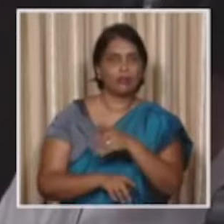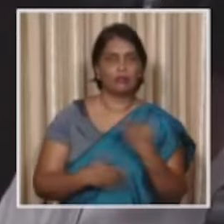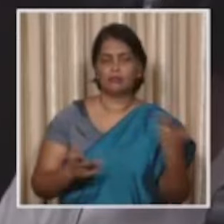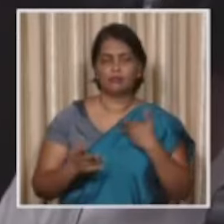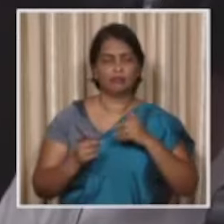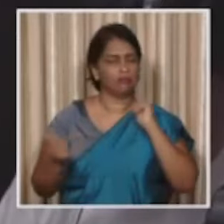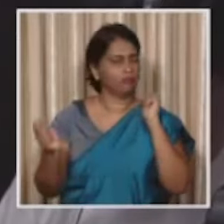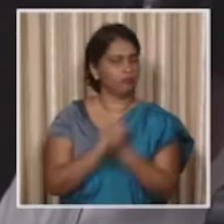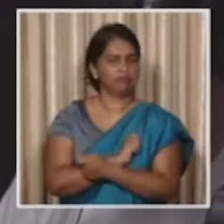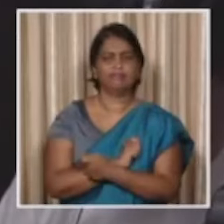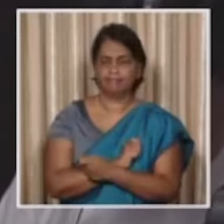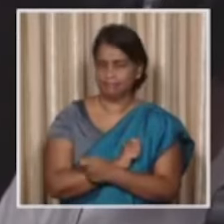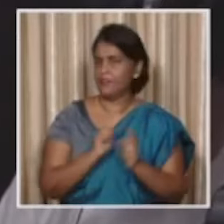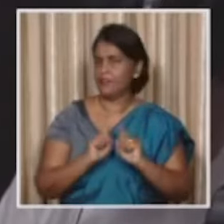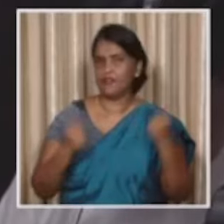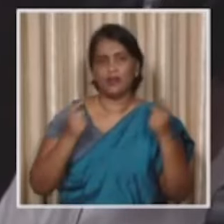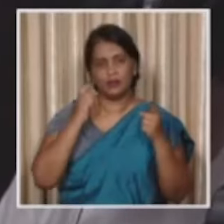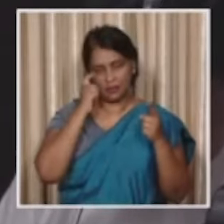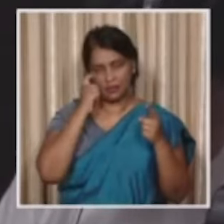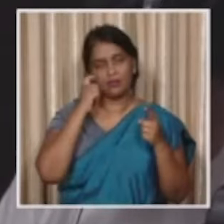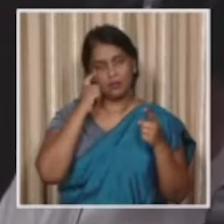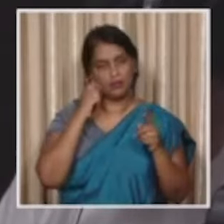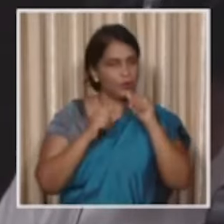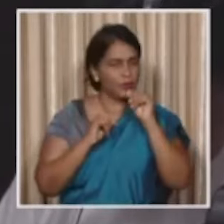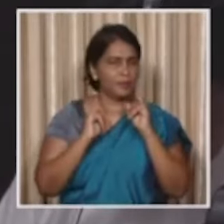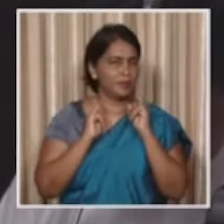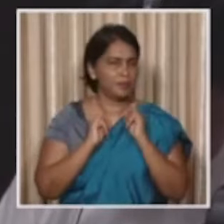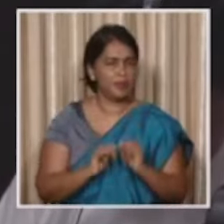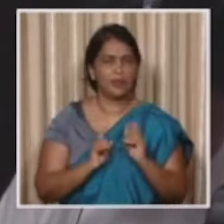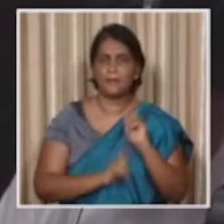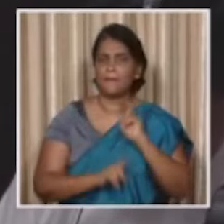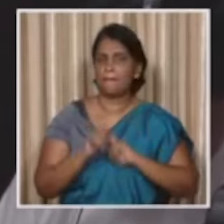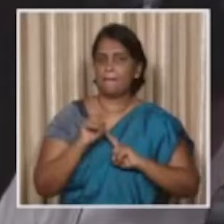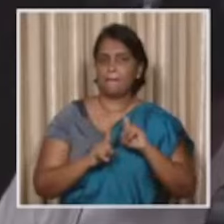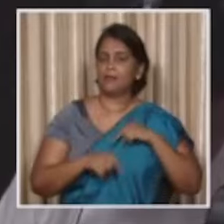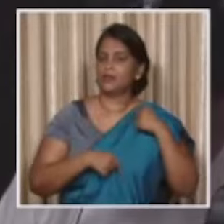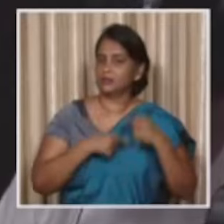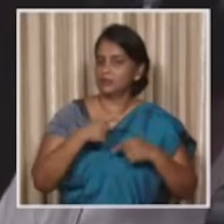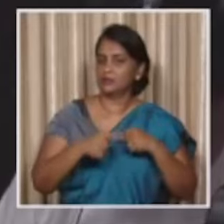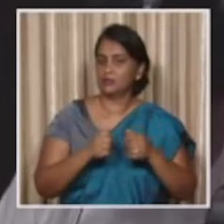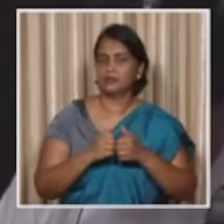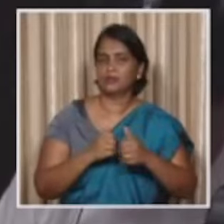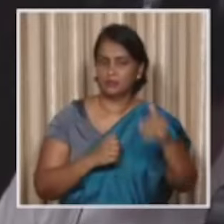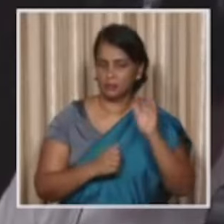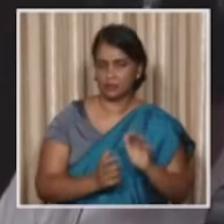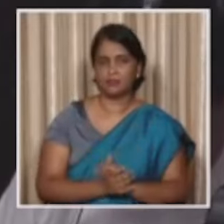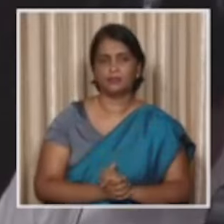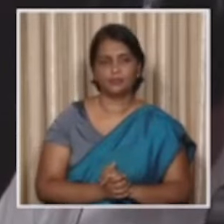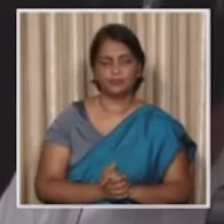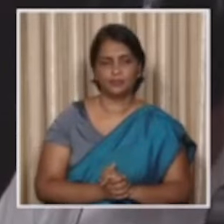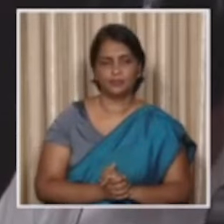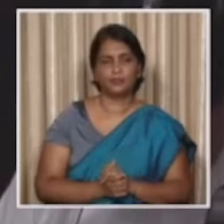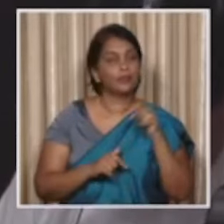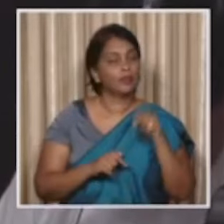සම්පූර්ණ අනිත් පැත්තට ගියේ. මේක ඉතාමත් අසම්වර පාර්ලිමේන්තුවක් බවට ක්‍රමානුකූලව පත් වෙමින් යන්නට පටන් ගත්තා.